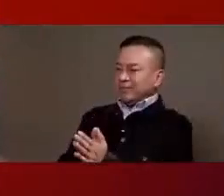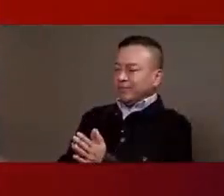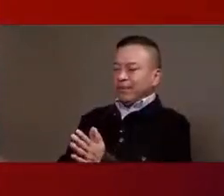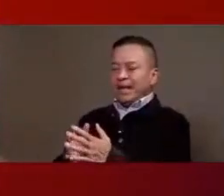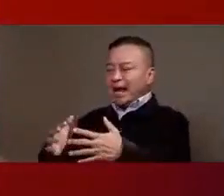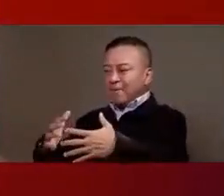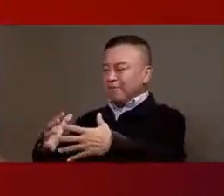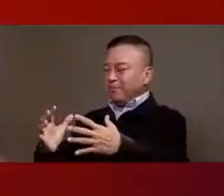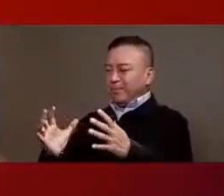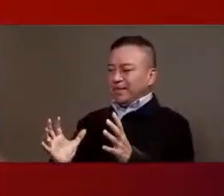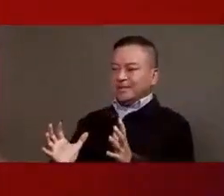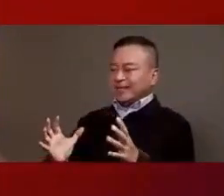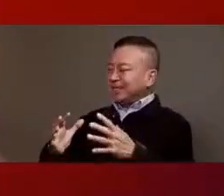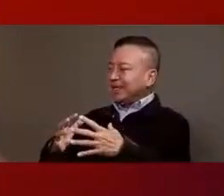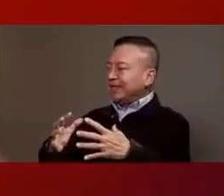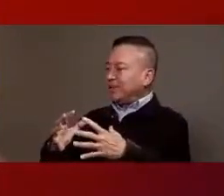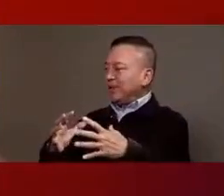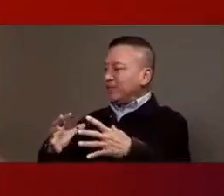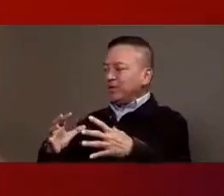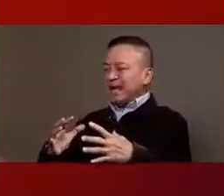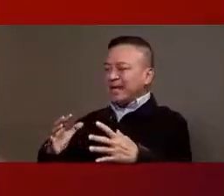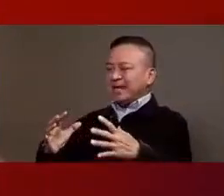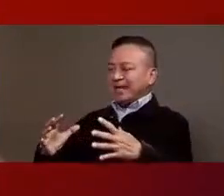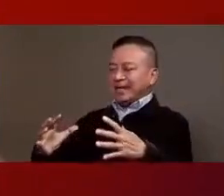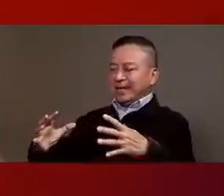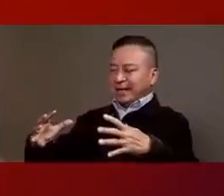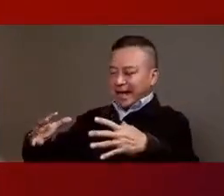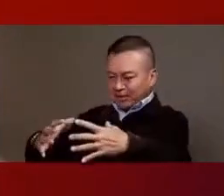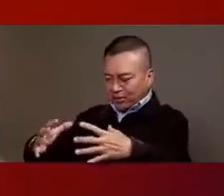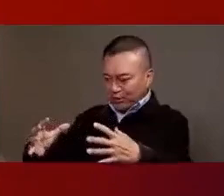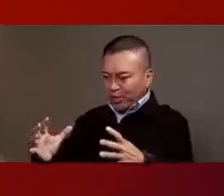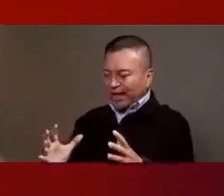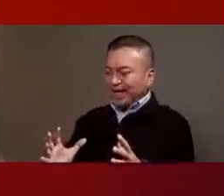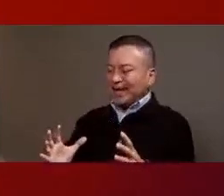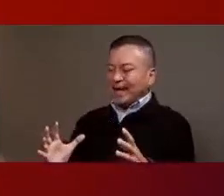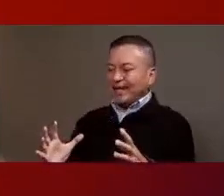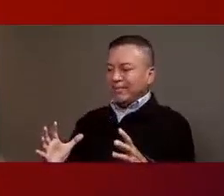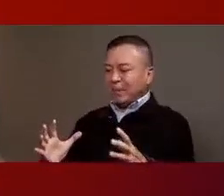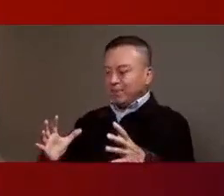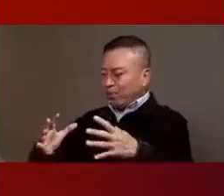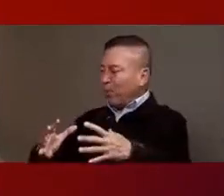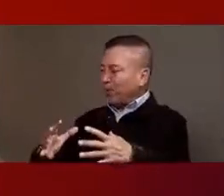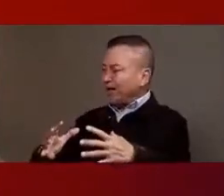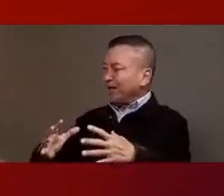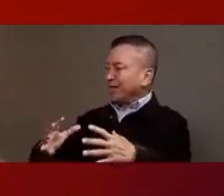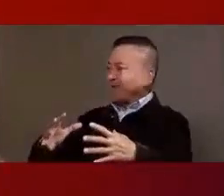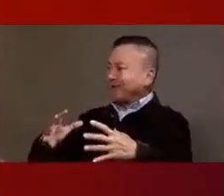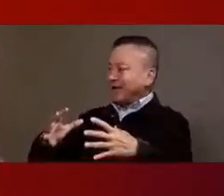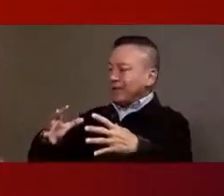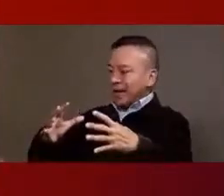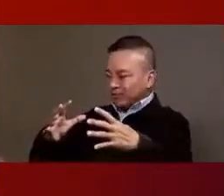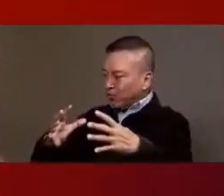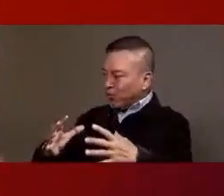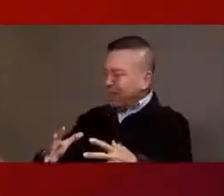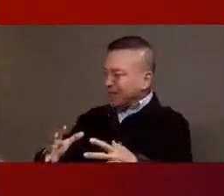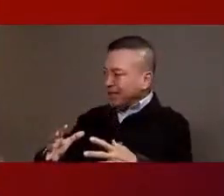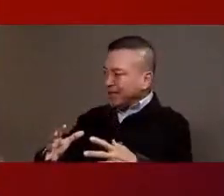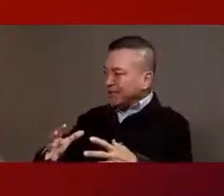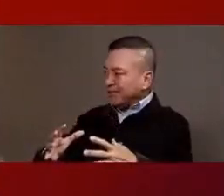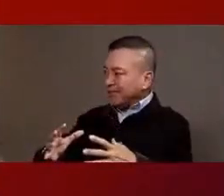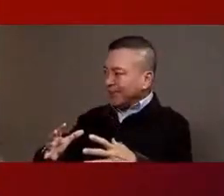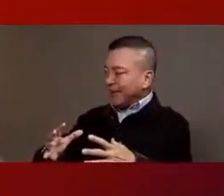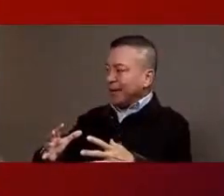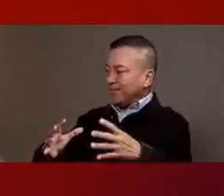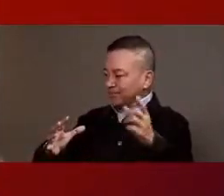ซึ่งเป็นฮับเรื่องเศรษฐกิจตรงนี้เพราะฉะนั้นเนี่ยการต่อสู้กันในขณะนี้มันปนๆกันนะครับการสู้รบมีจ